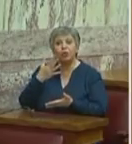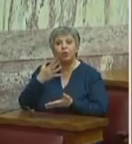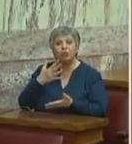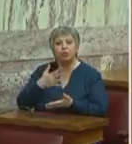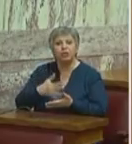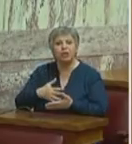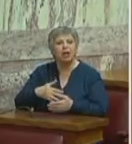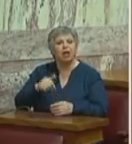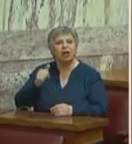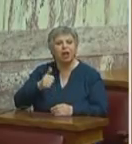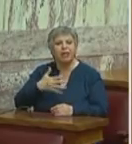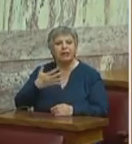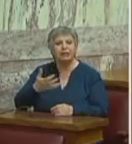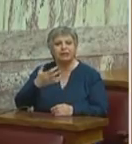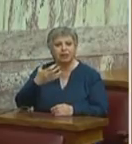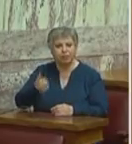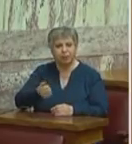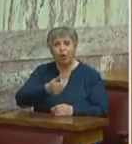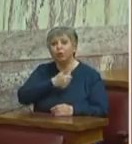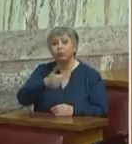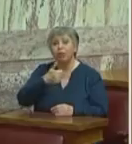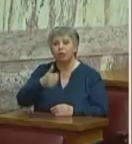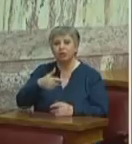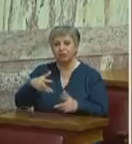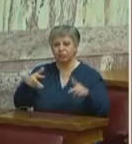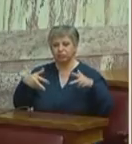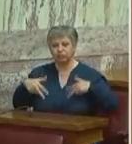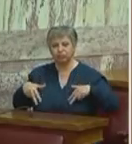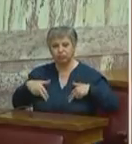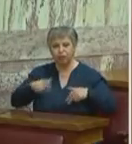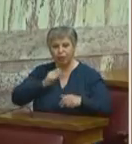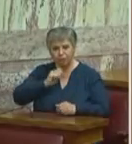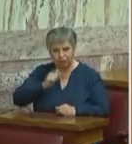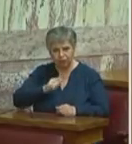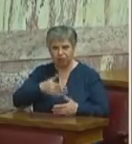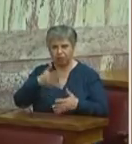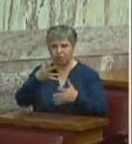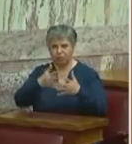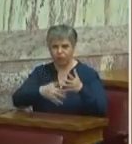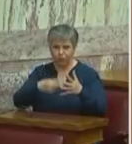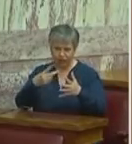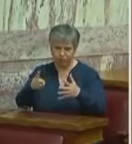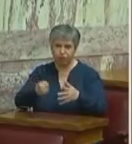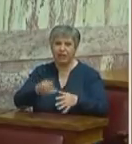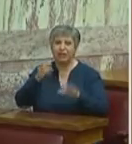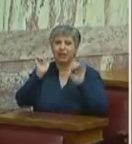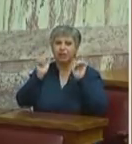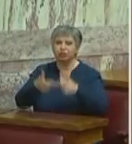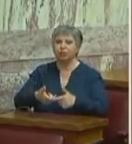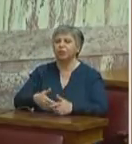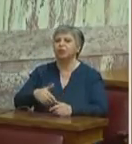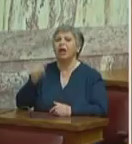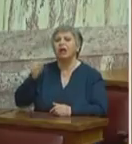όχι μόνο της κυβέρνησης τότε, αλλά και της αντιπολίτευσης. Βλέπω εδώ τον Παύλο τον Πολάκη, ο οποίος τότε